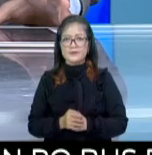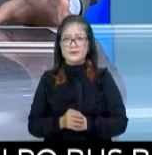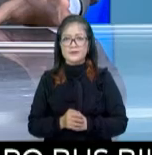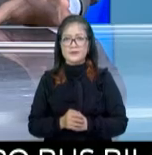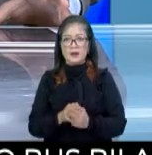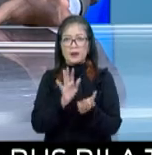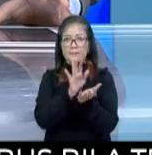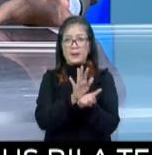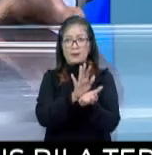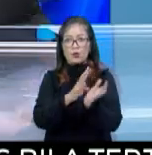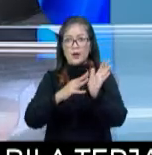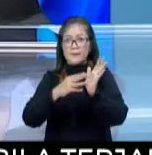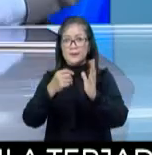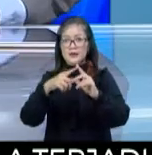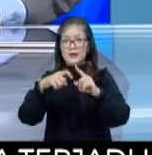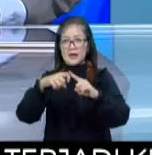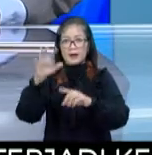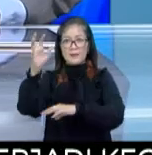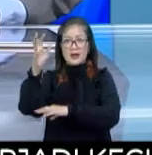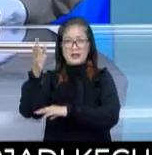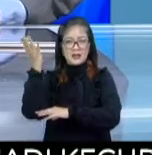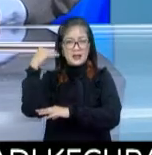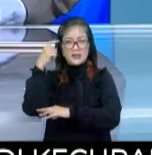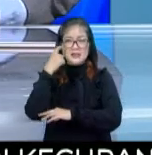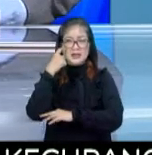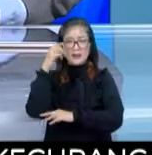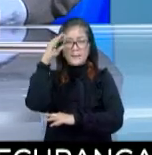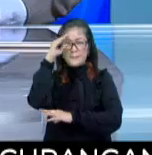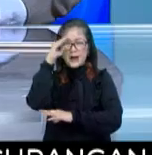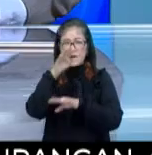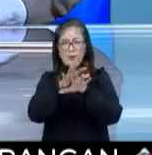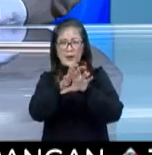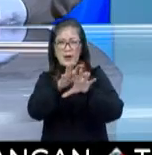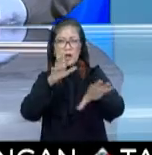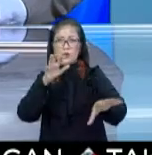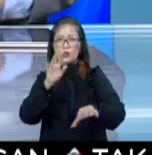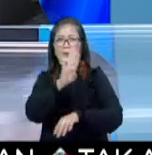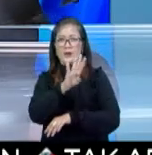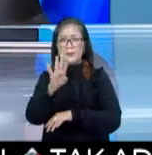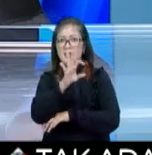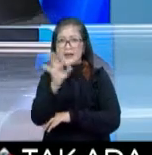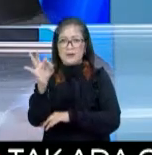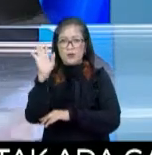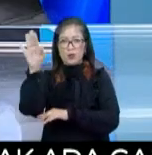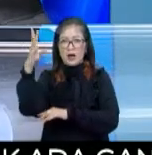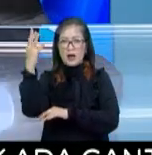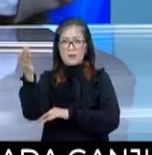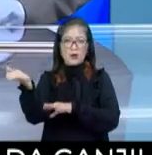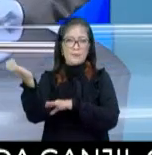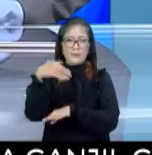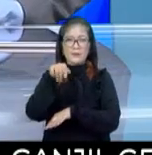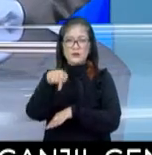Ya, pemirsa, pelabuhan Merak Banten sejak Selasa pagi ini padat penumpang. 44.000 pemudik telah kembali ke kampung halaman